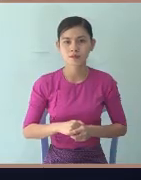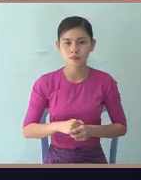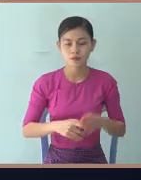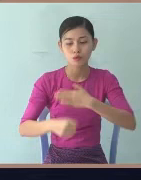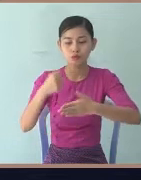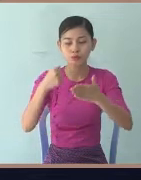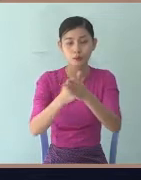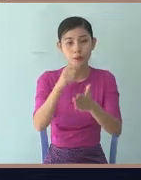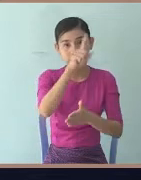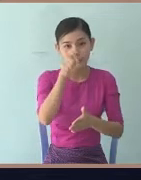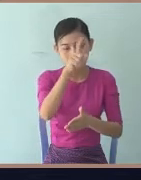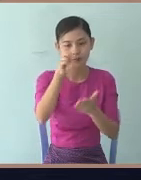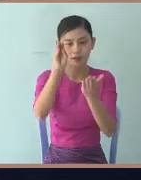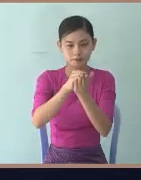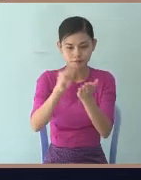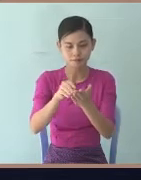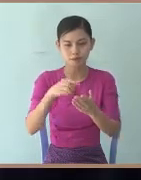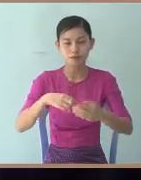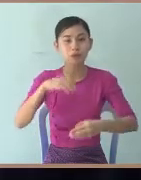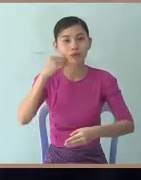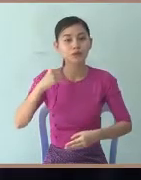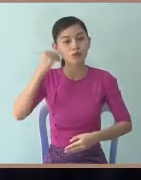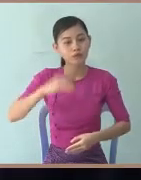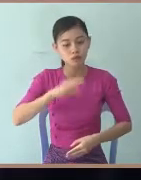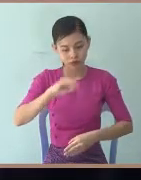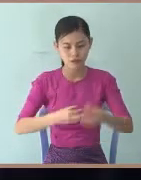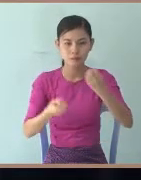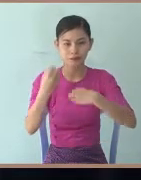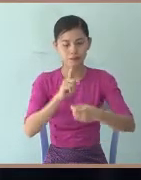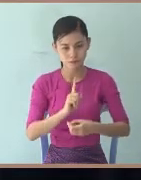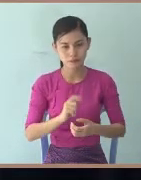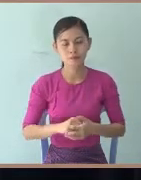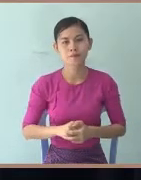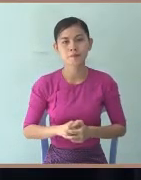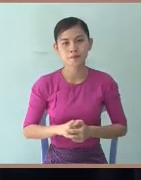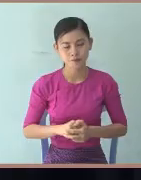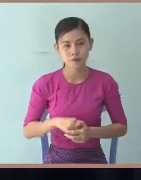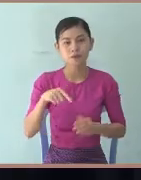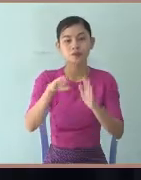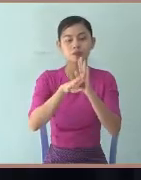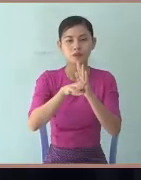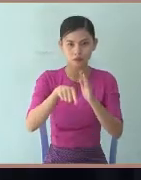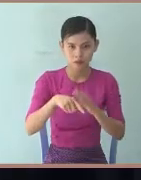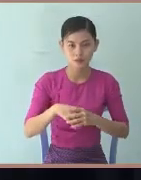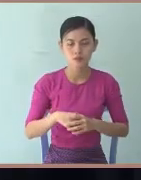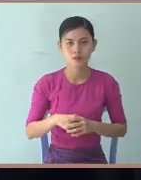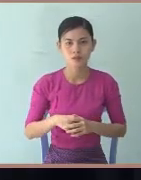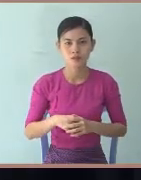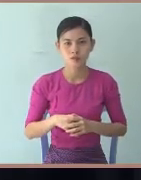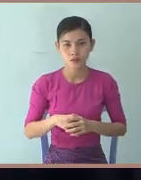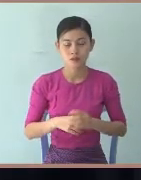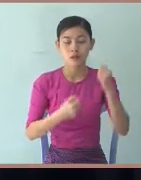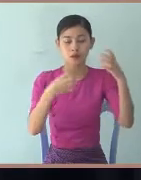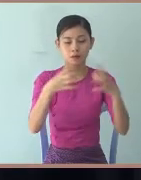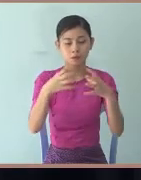ဟုတ်ကဲ့ပါဒါကတော့ကျမတို့တွေကြိုတင်ရယူထားတဲ့လူငယ်တွေရဲ့ဒါရင်ဖွင့်တန်တွေပဲဖြစ်ပါရရှင်အခုကျမတို့ဒီစီစဉ်မှာဆိုရ